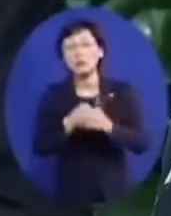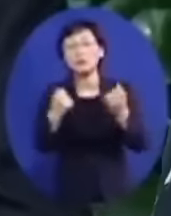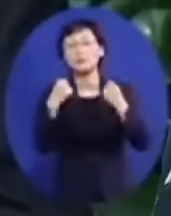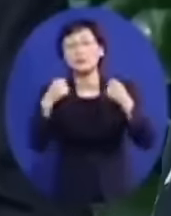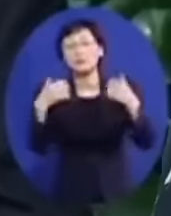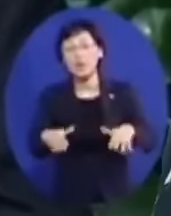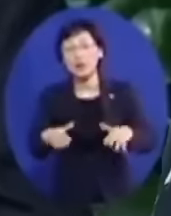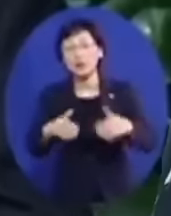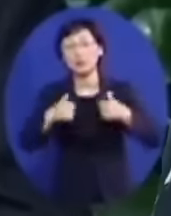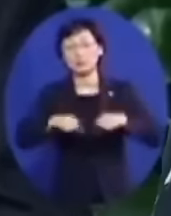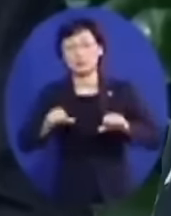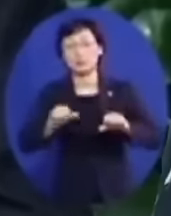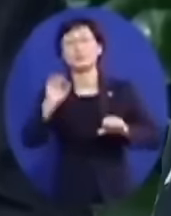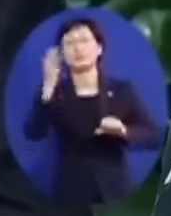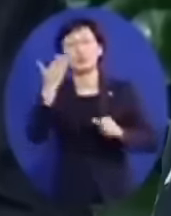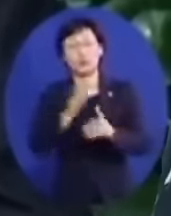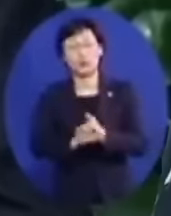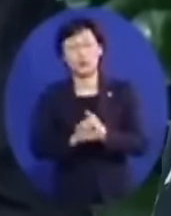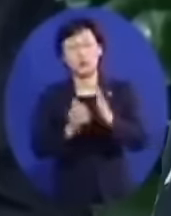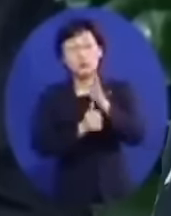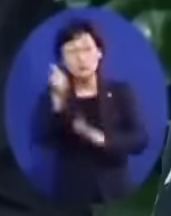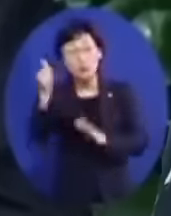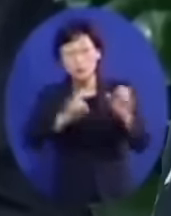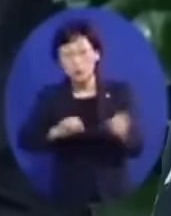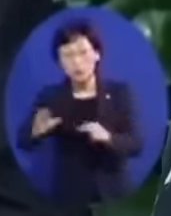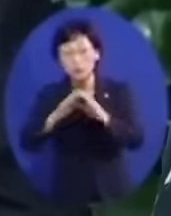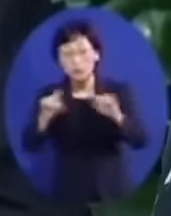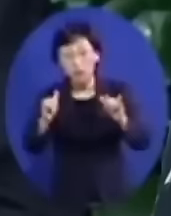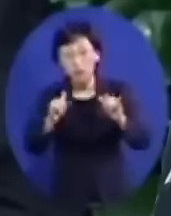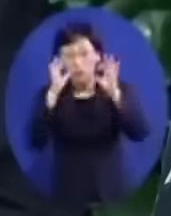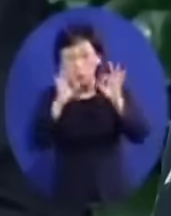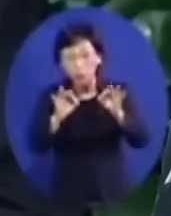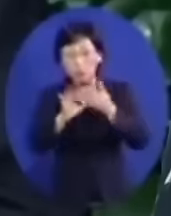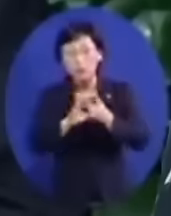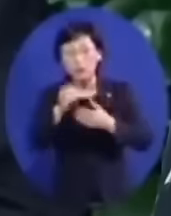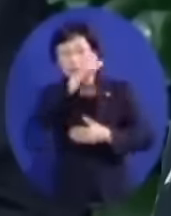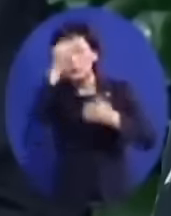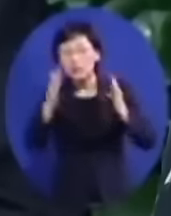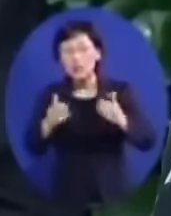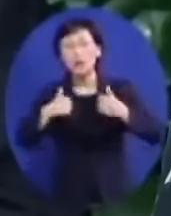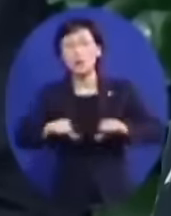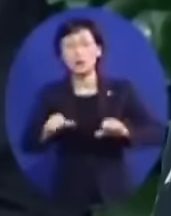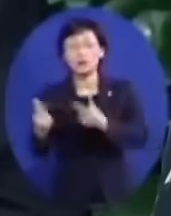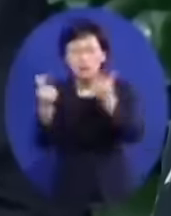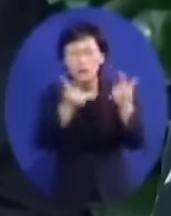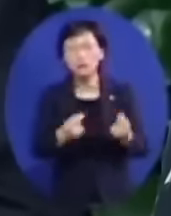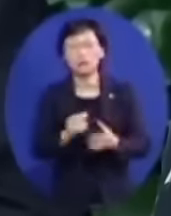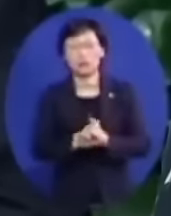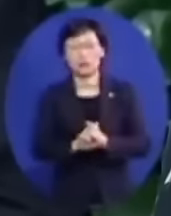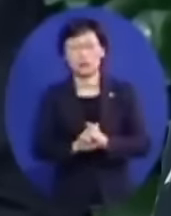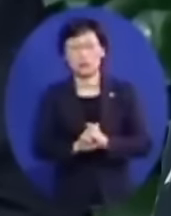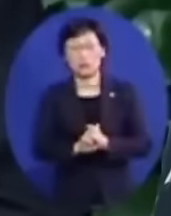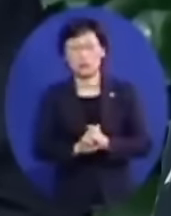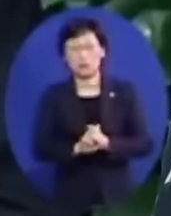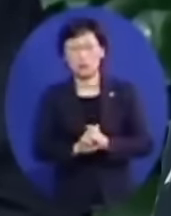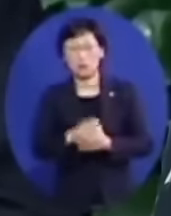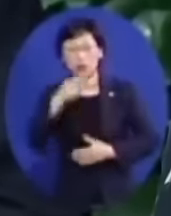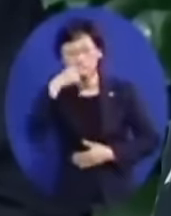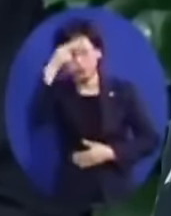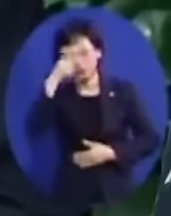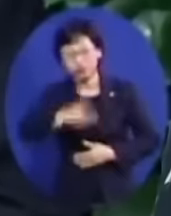인생을 포기해버리고 마는 것입니다. 희망을 잃어버린 사람 치고 인생을 포기 안 하는 사람 못 봤습니다. 술을